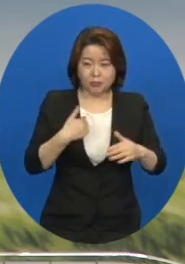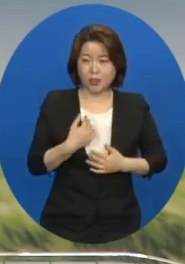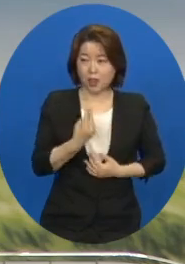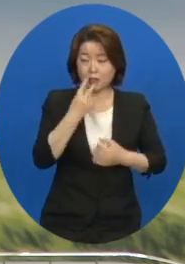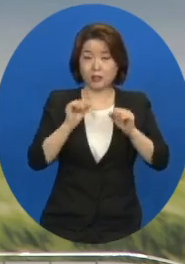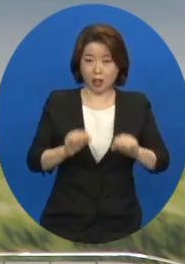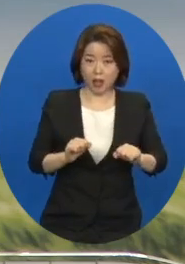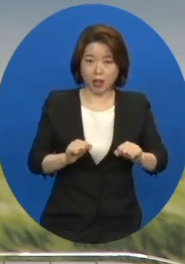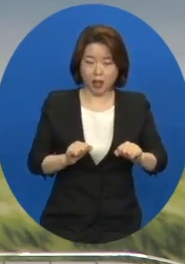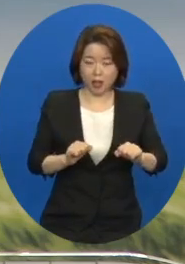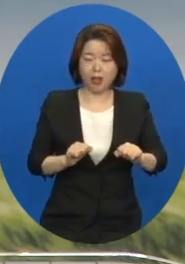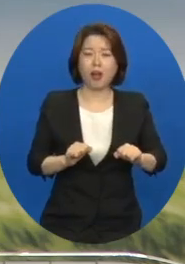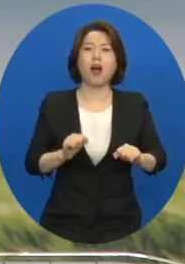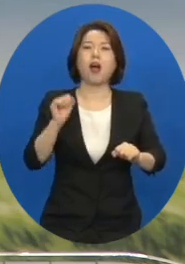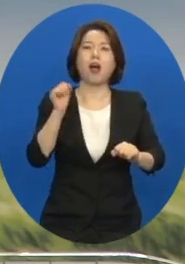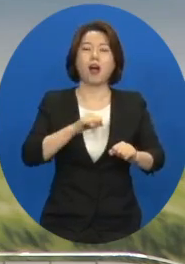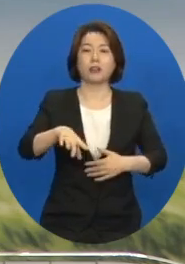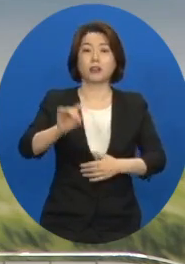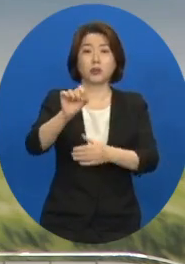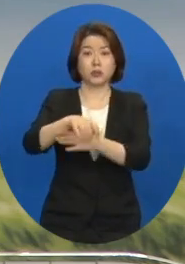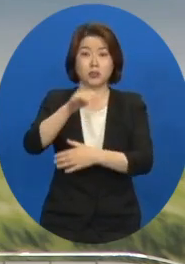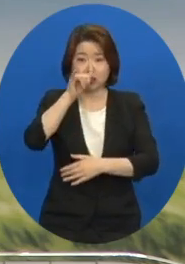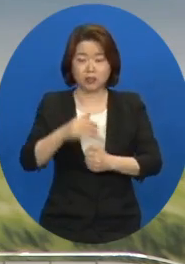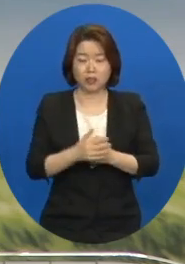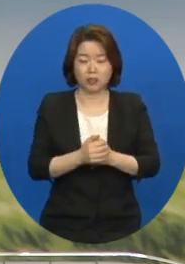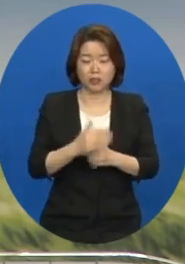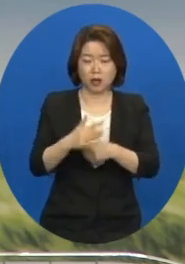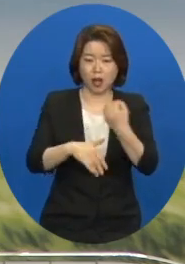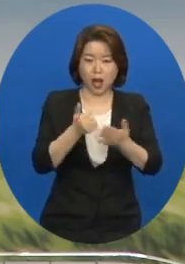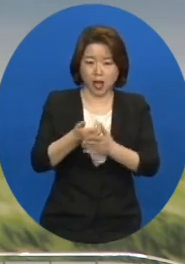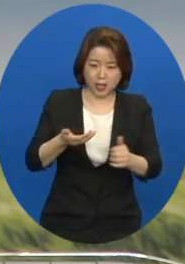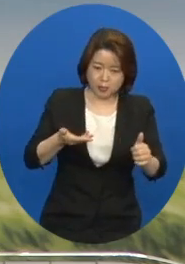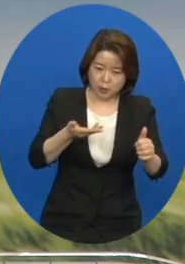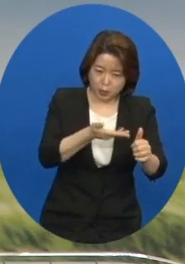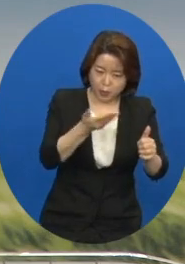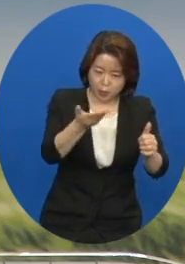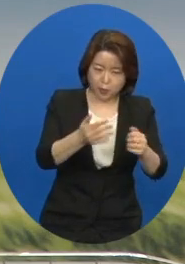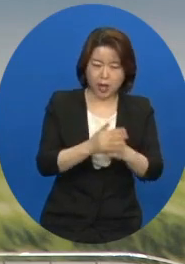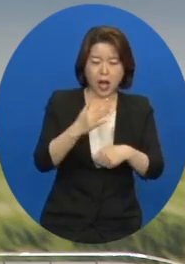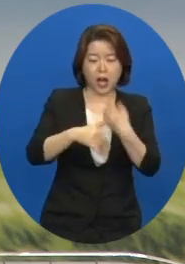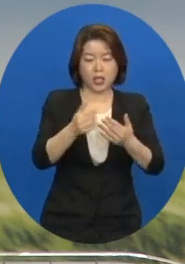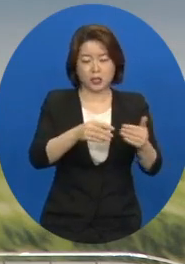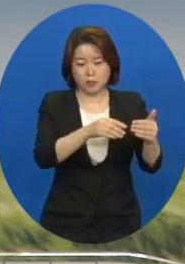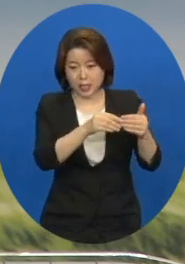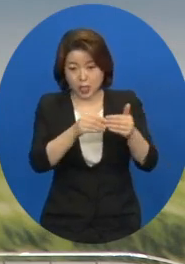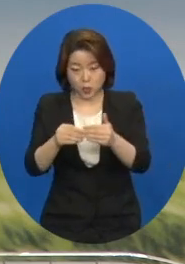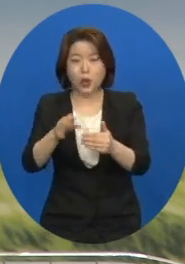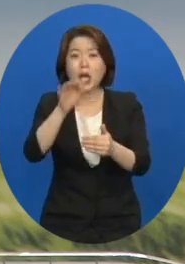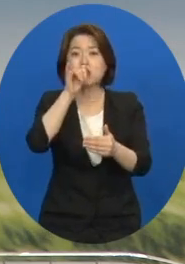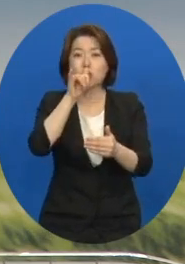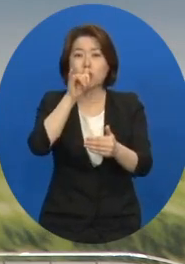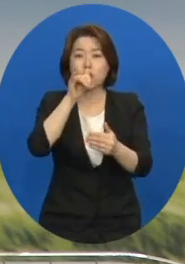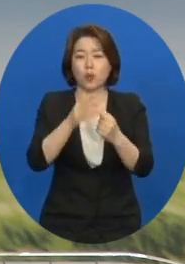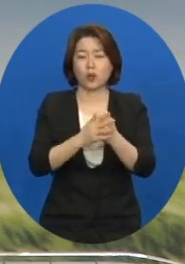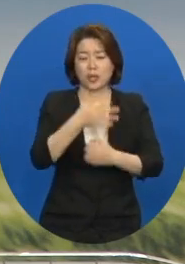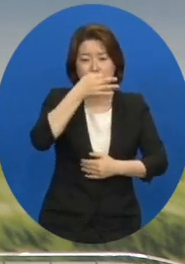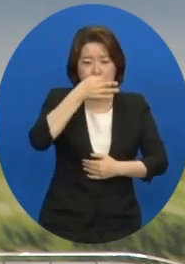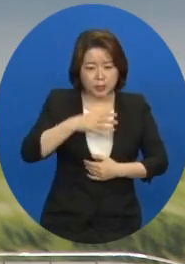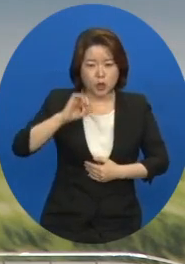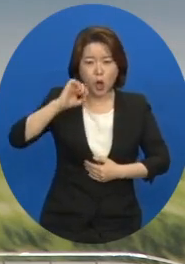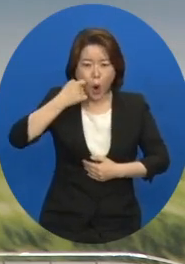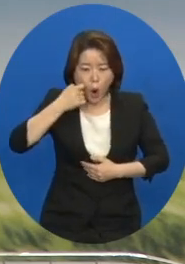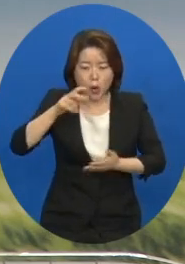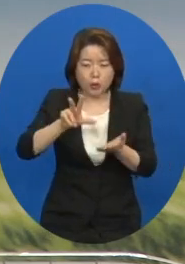첫 열매가 있었던 겁니다. 하나님의 공급하심, 하나님의 인도하심이 있었어요. 힘들고 어려운